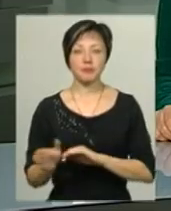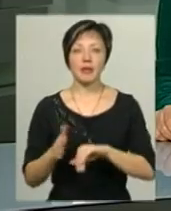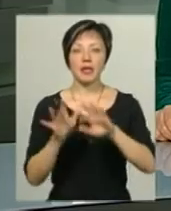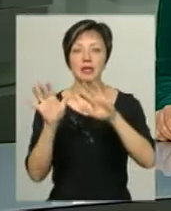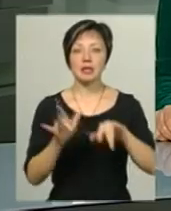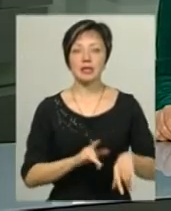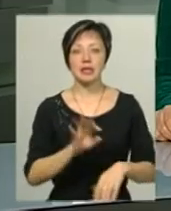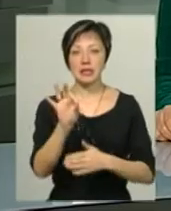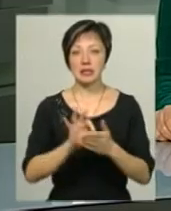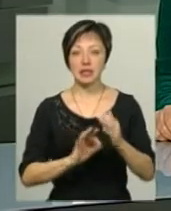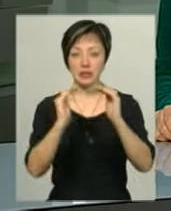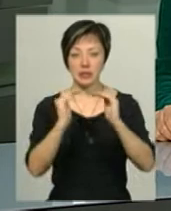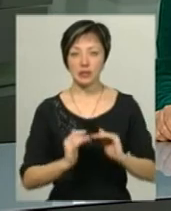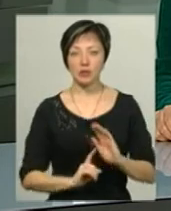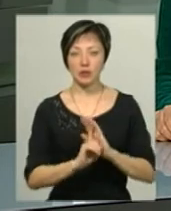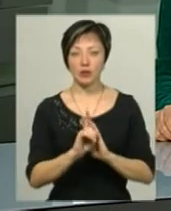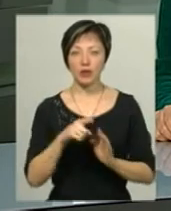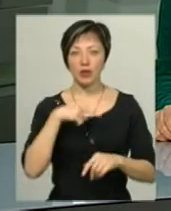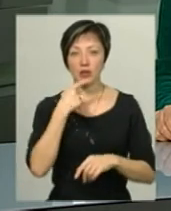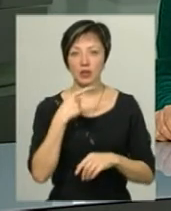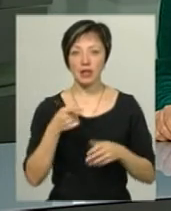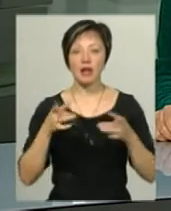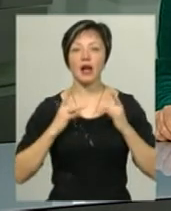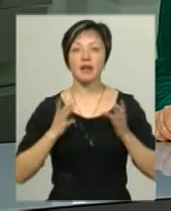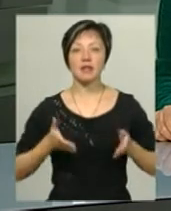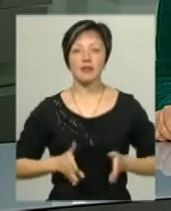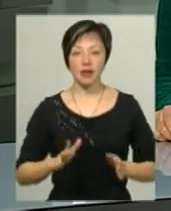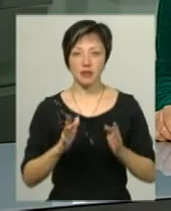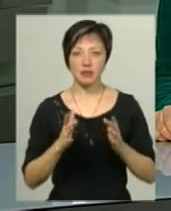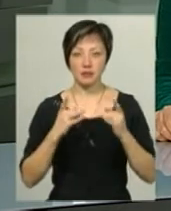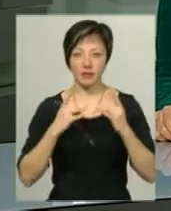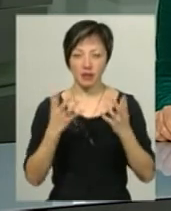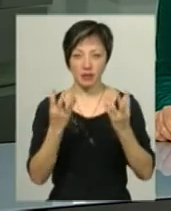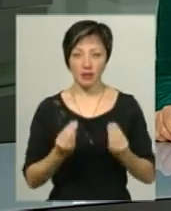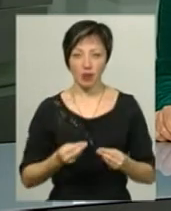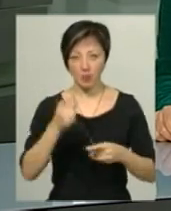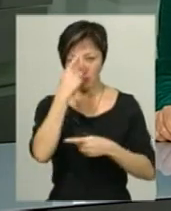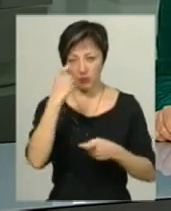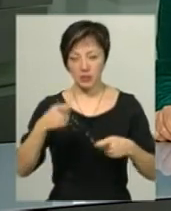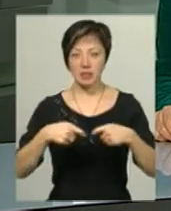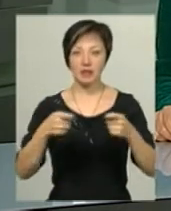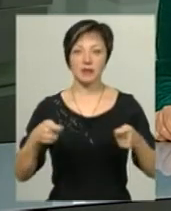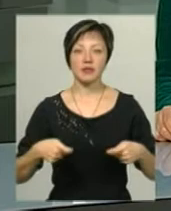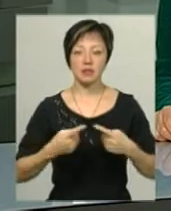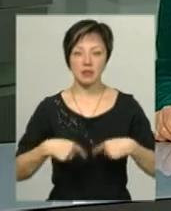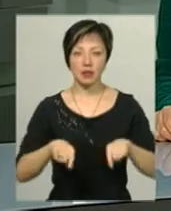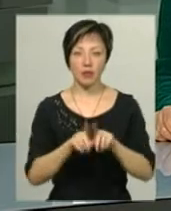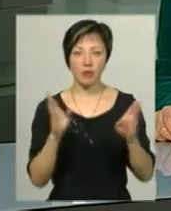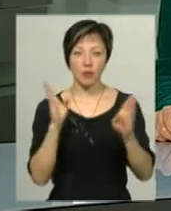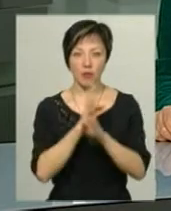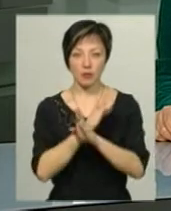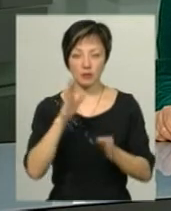Сніг на різке зниження температури прогнозують синоптики на Різдвяні свята. Про це повідомила завідуюча сектором метеопрогнозів Хмельницького